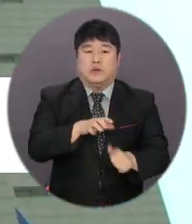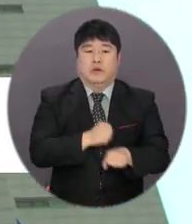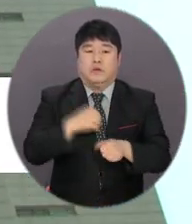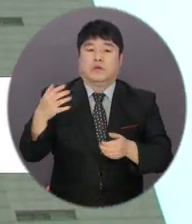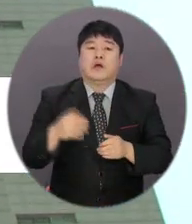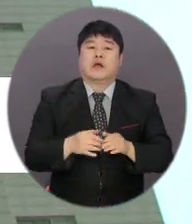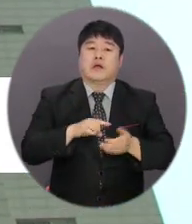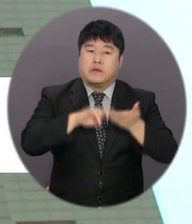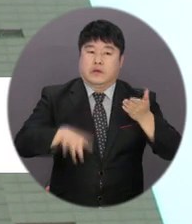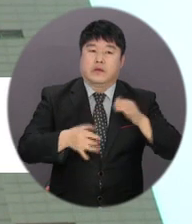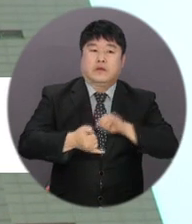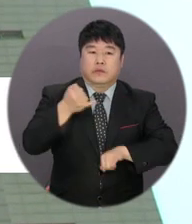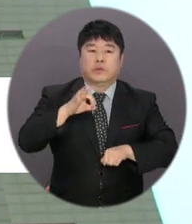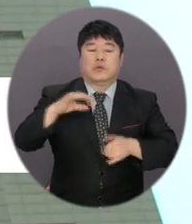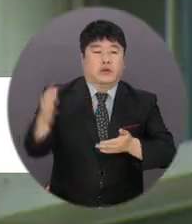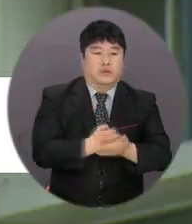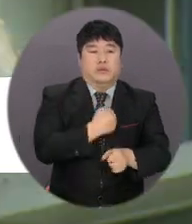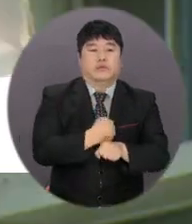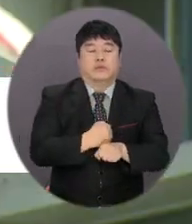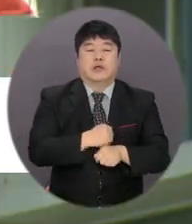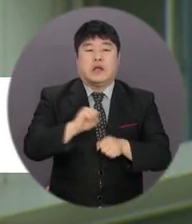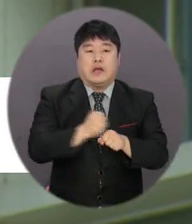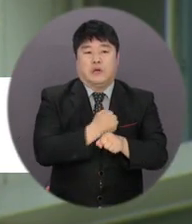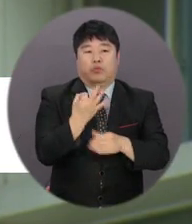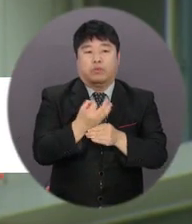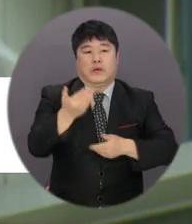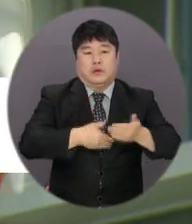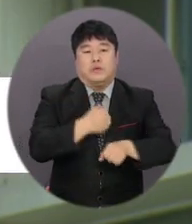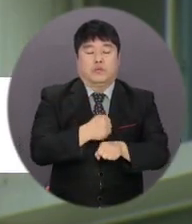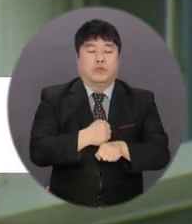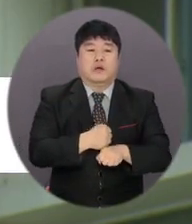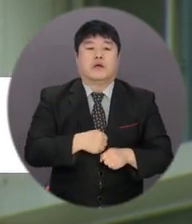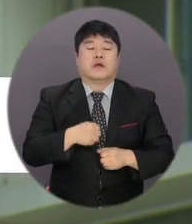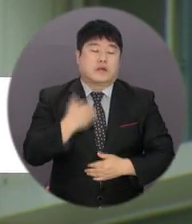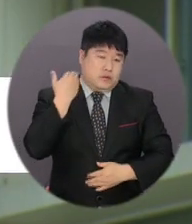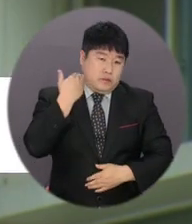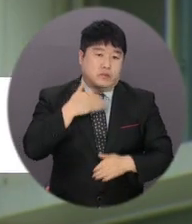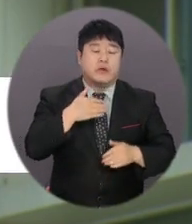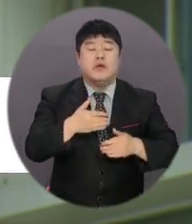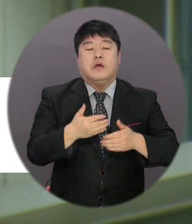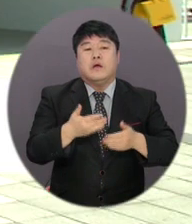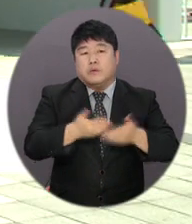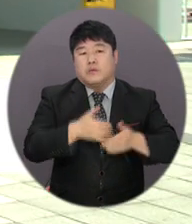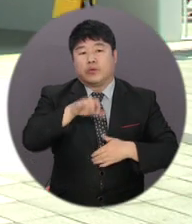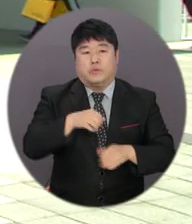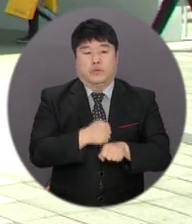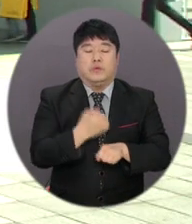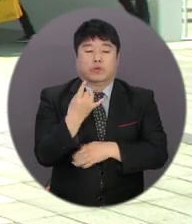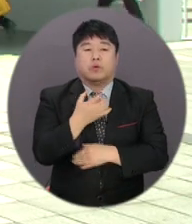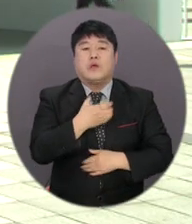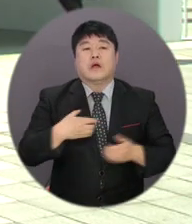징수할 예정이라고 밝혔습니다. 암호화폐 거래소 등 가상자산 사업자도 기존 금융회사가 준수하는